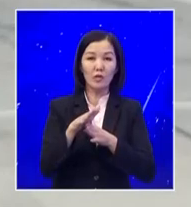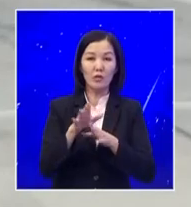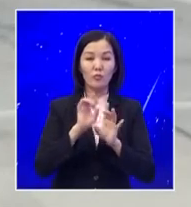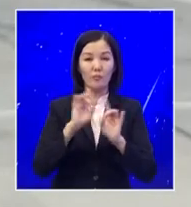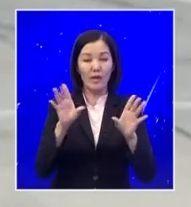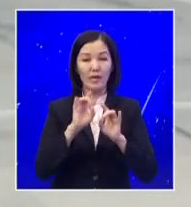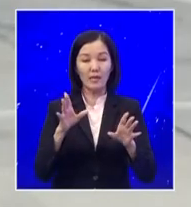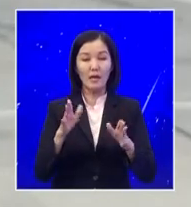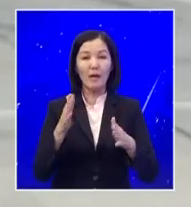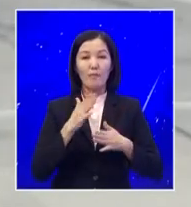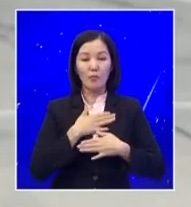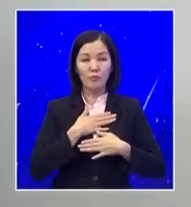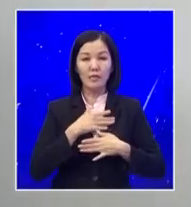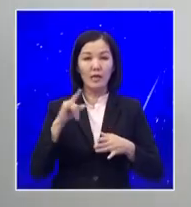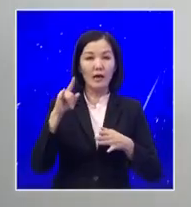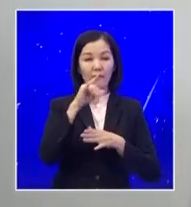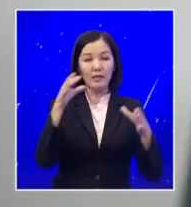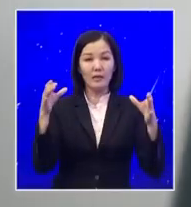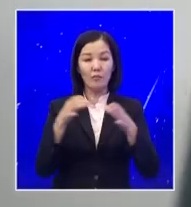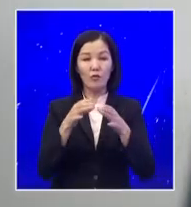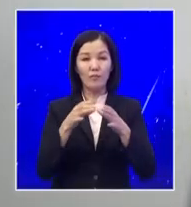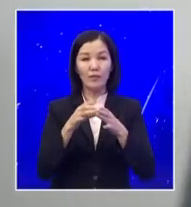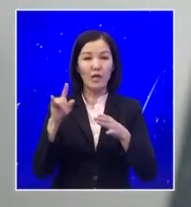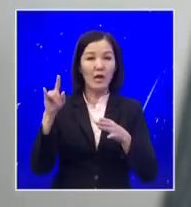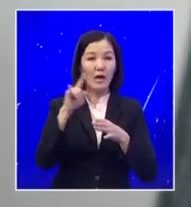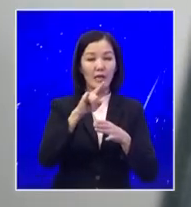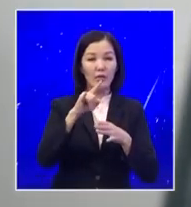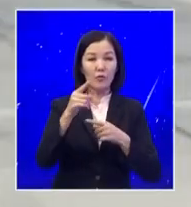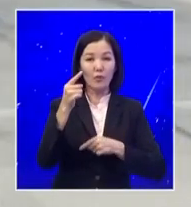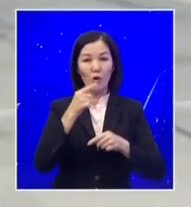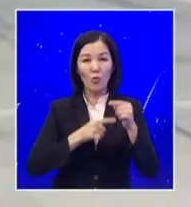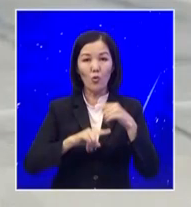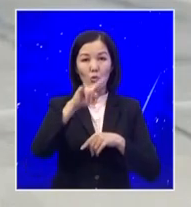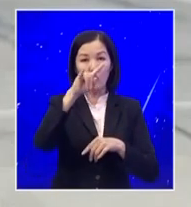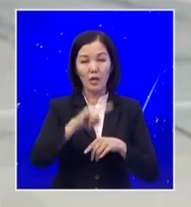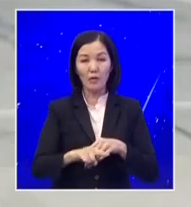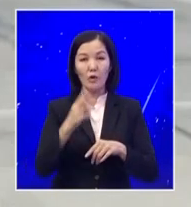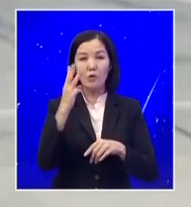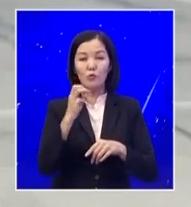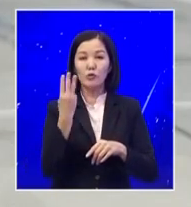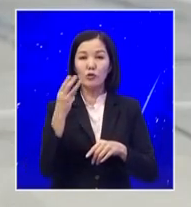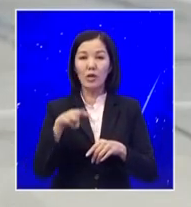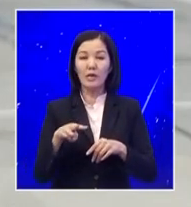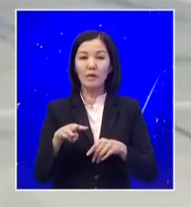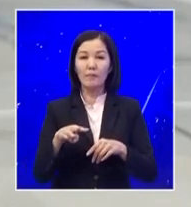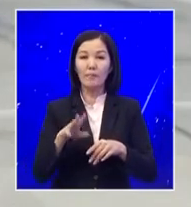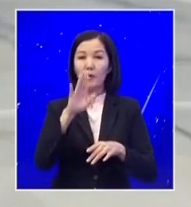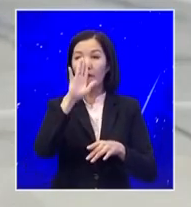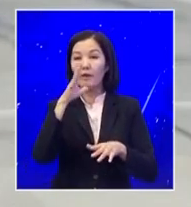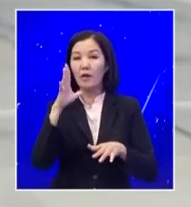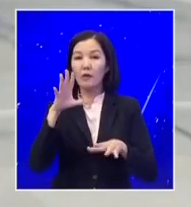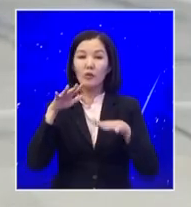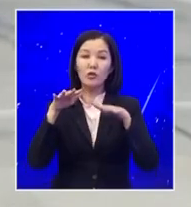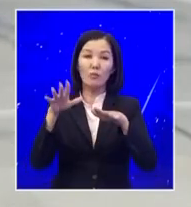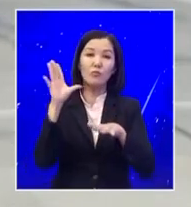баяндадық. Бұл біздің авиациялық бөлім аэродромға сәтті оралып, аэродромнан 300 шақырым қашықтықта жауды ұстай алатындығын